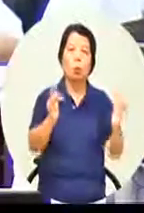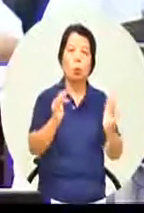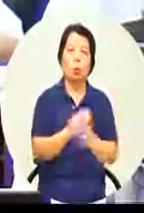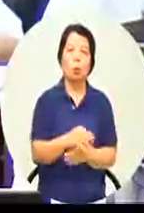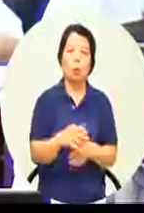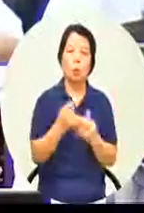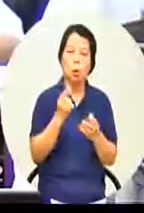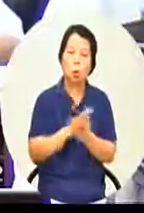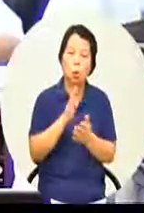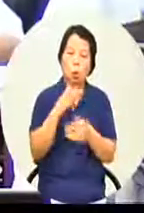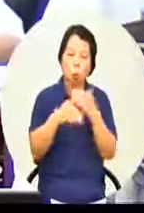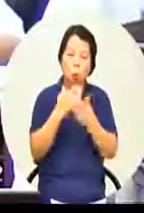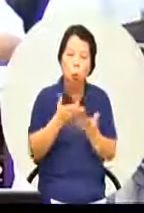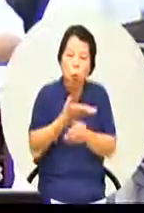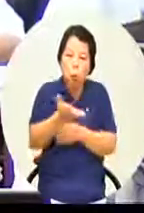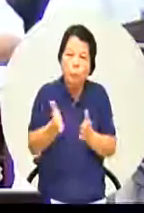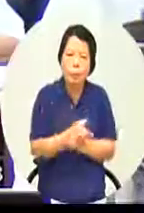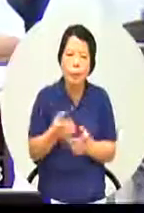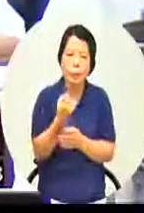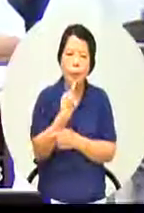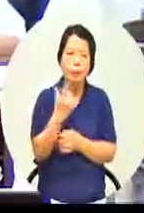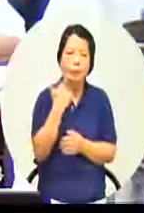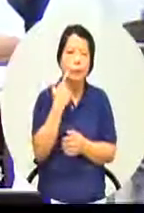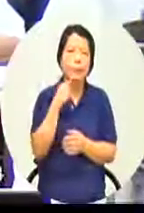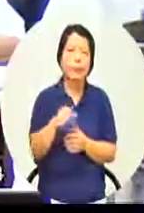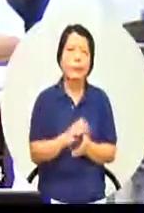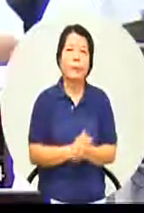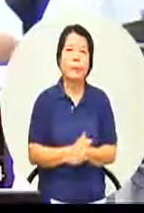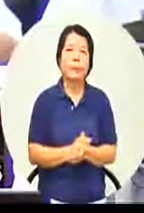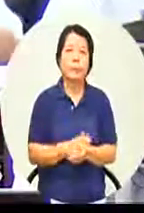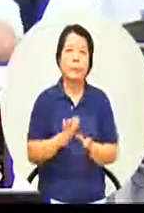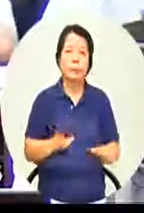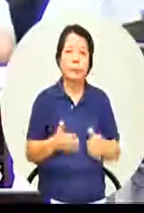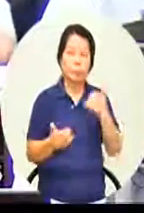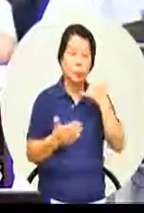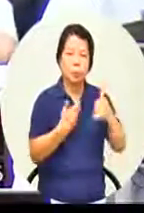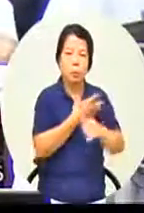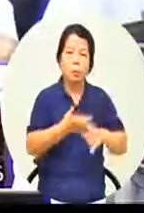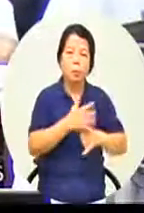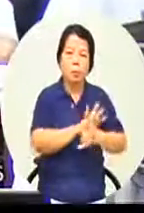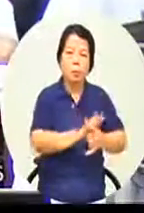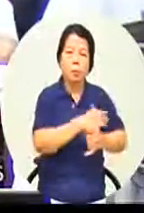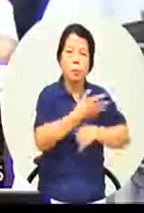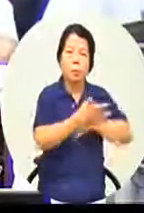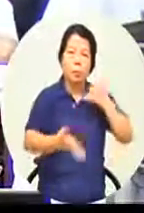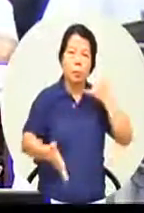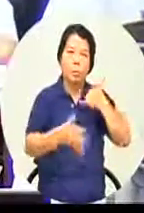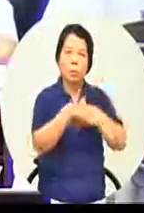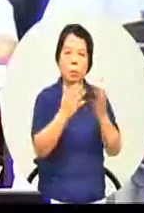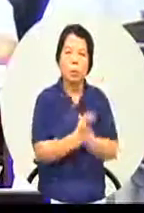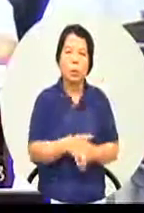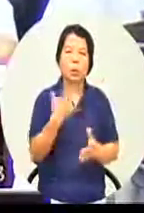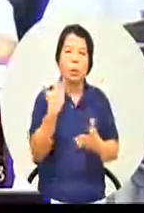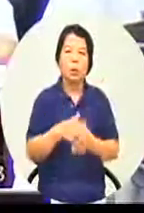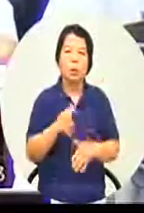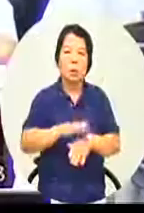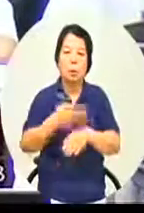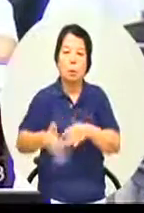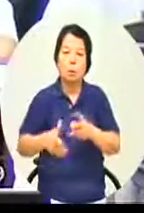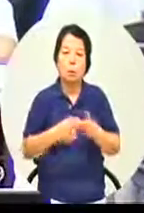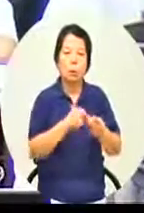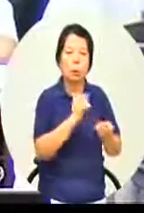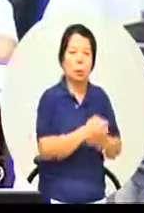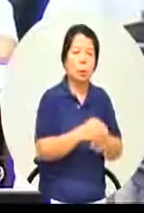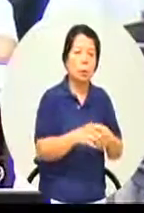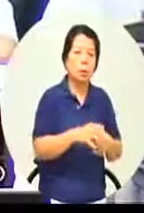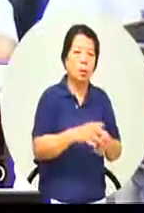怎么点亮它，这是由公务局在进行。那整个爱河其实因为它是淡水跟海水的混合，所以整